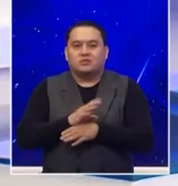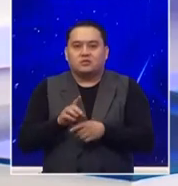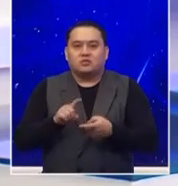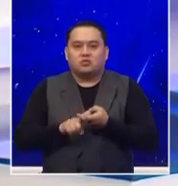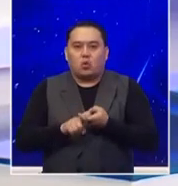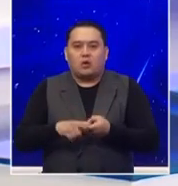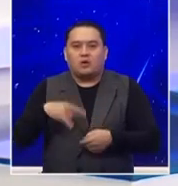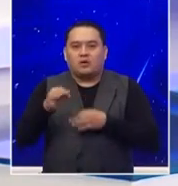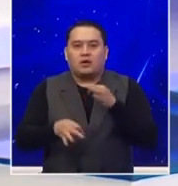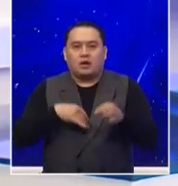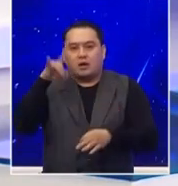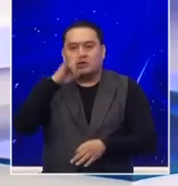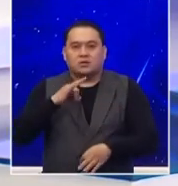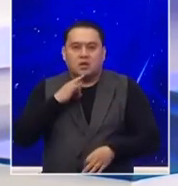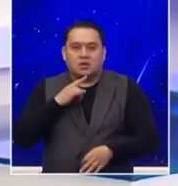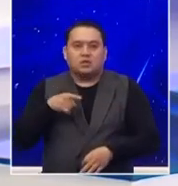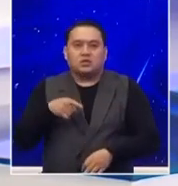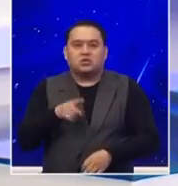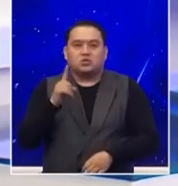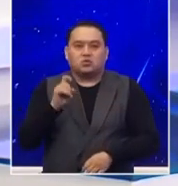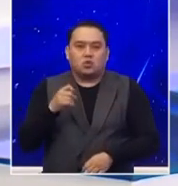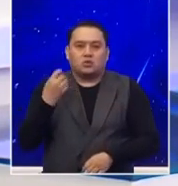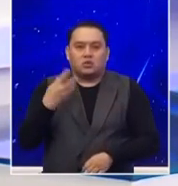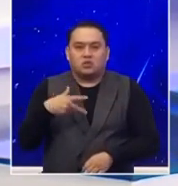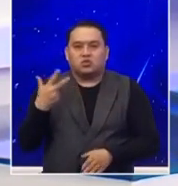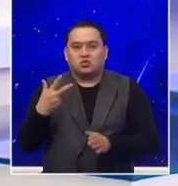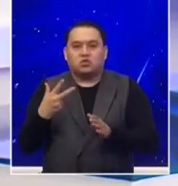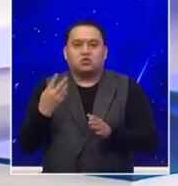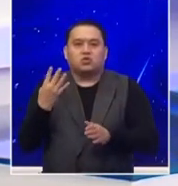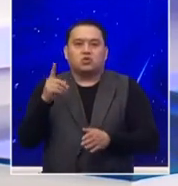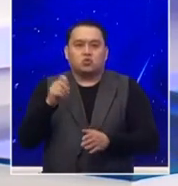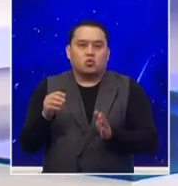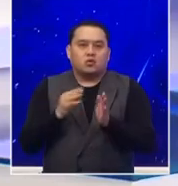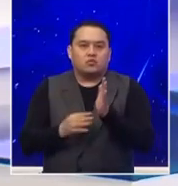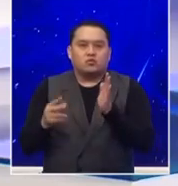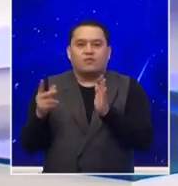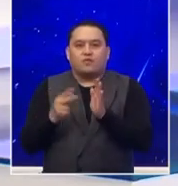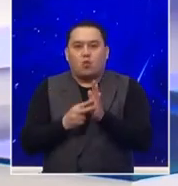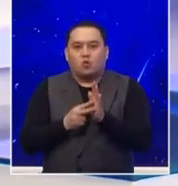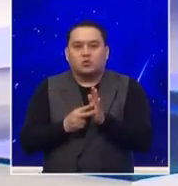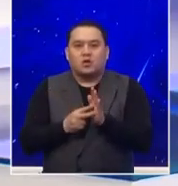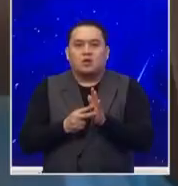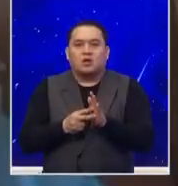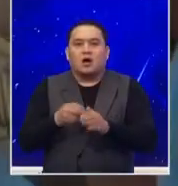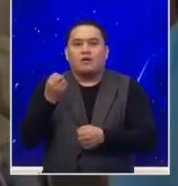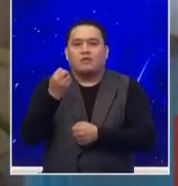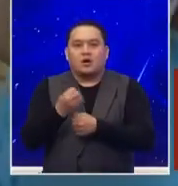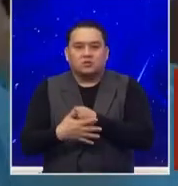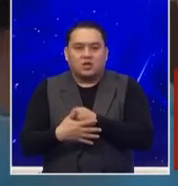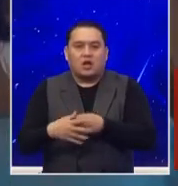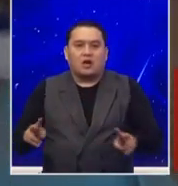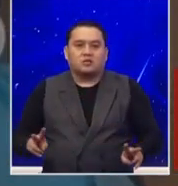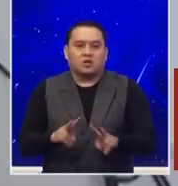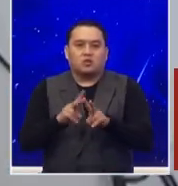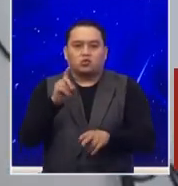сутки в Казахстане. Из 1134 заразившихся только 198 человек приходятся на столицу.